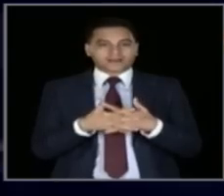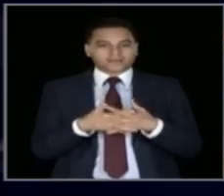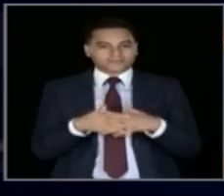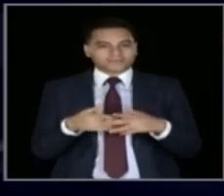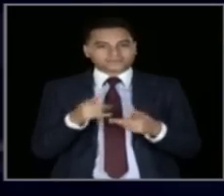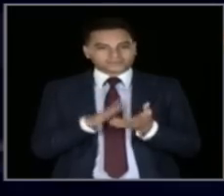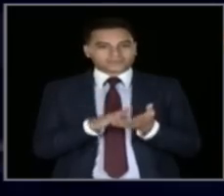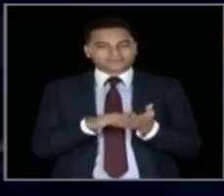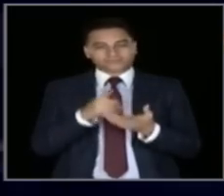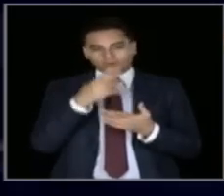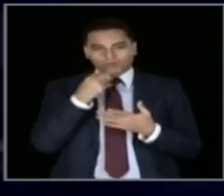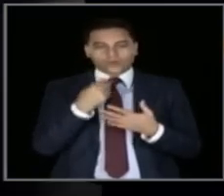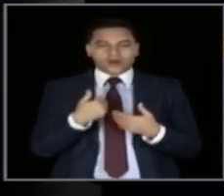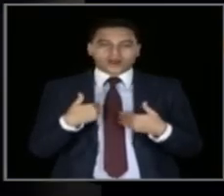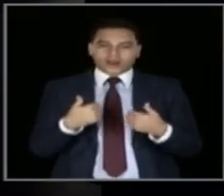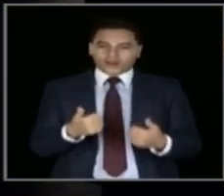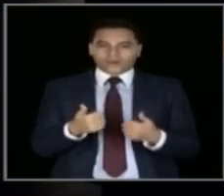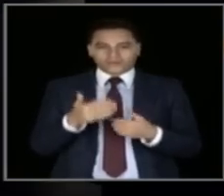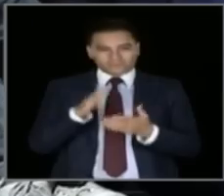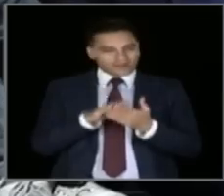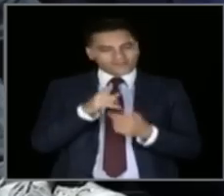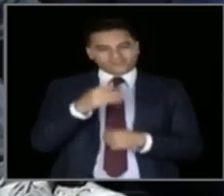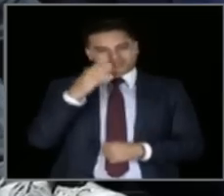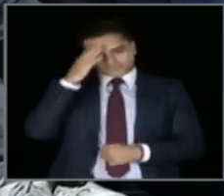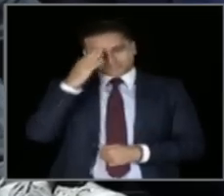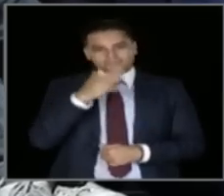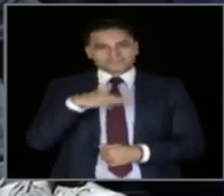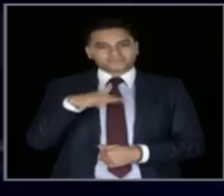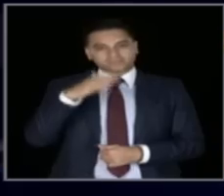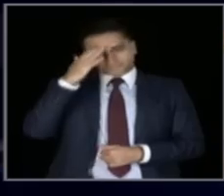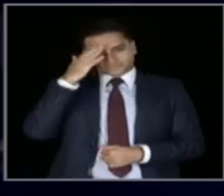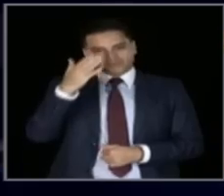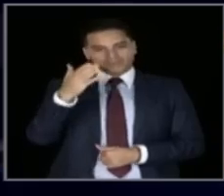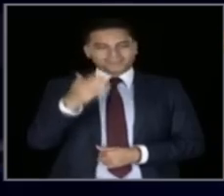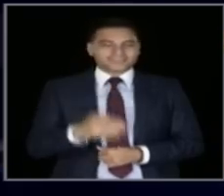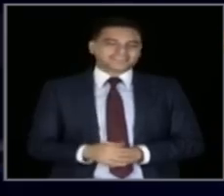مستر محمد جمال. ادي الروح الحلوه بصراحه كده، وبحييك طبعا يعني.